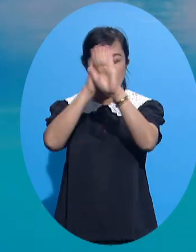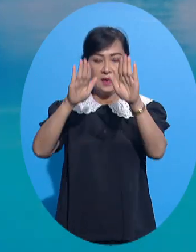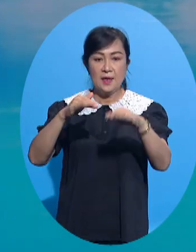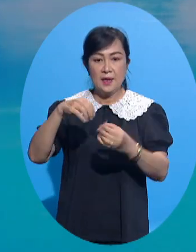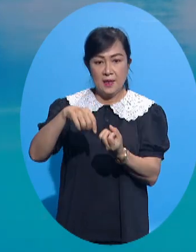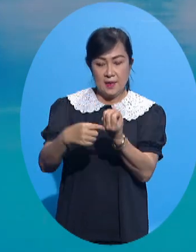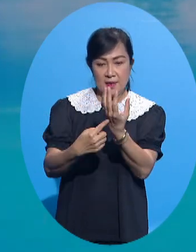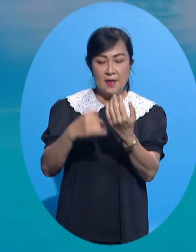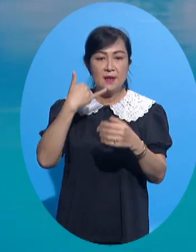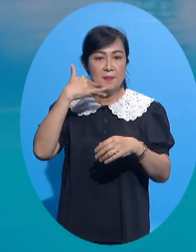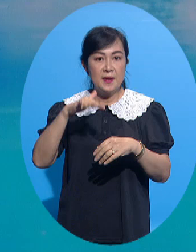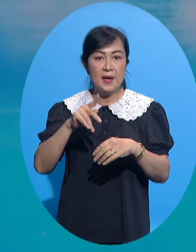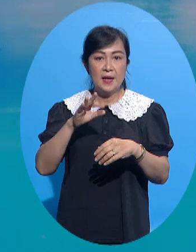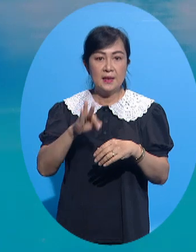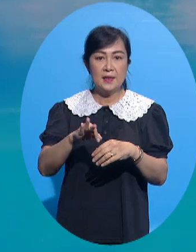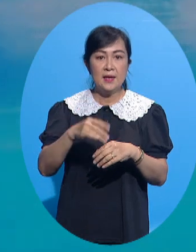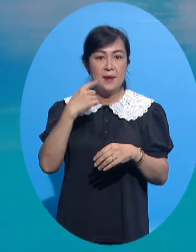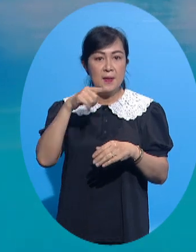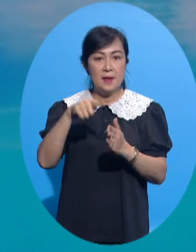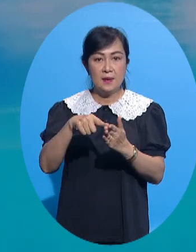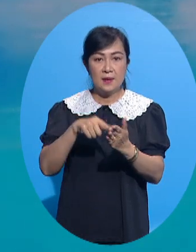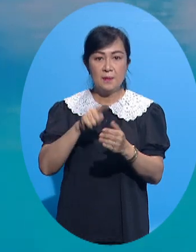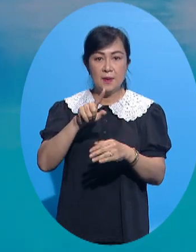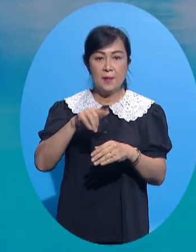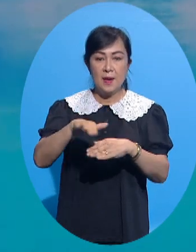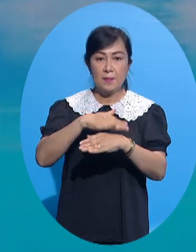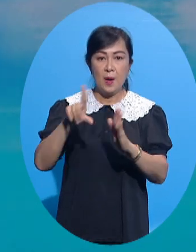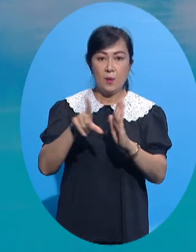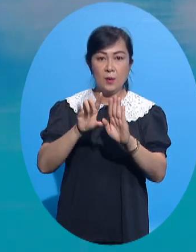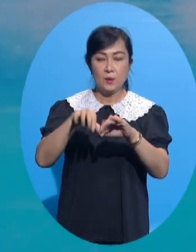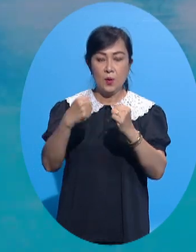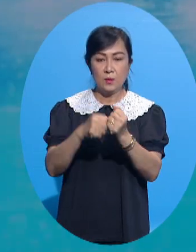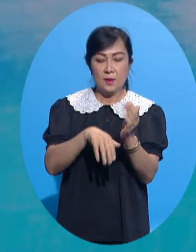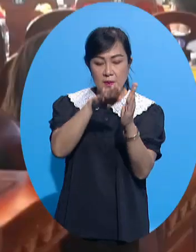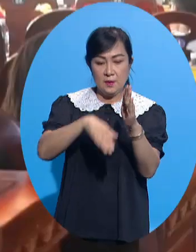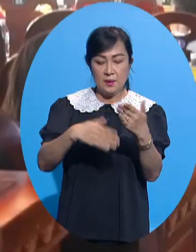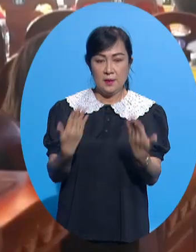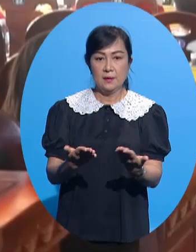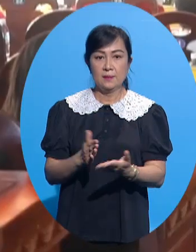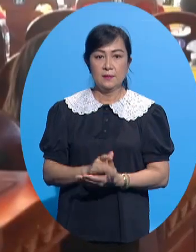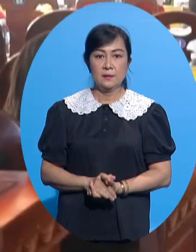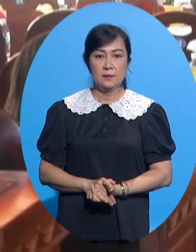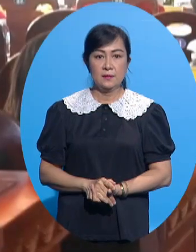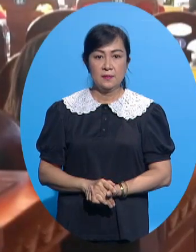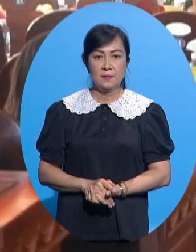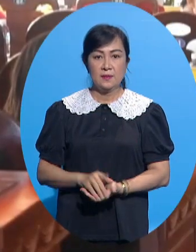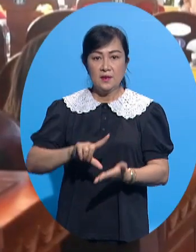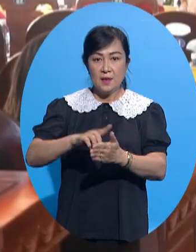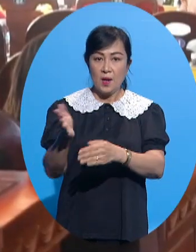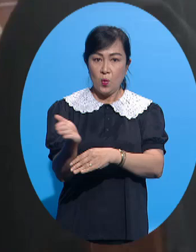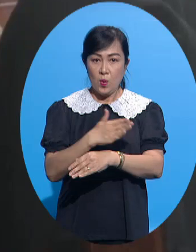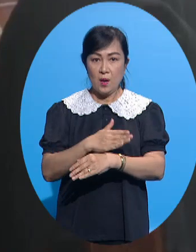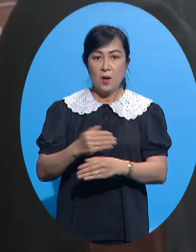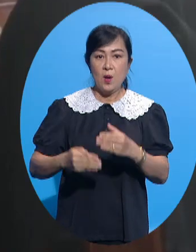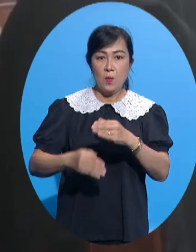biển Hà tỉnh là địa phương có biển thứ 17 mà báo pháp luật thành phố Hồ Chí Minh tổ chức chương trình này xuyên suốt